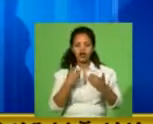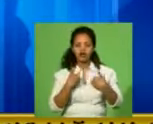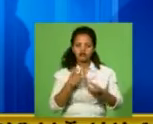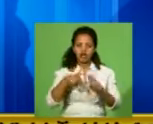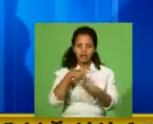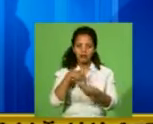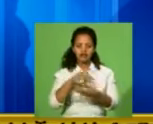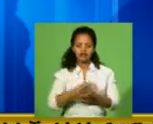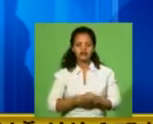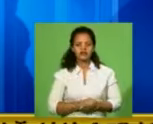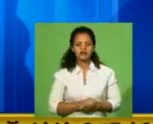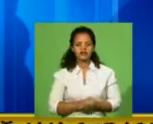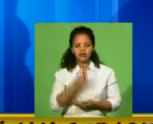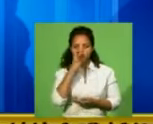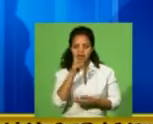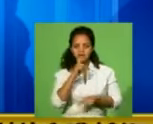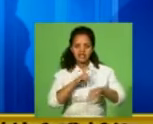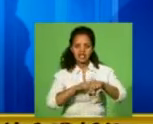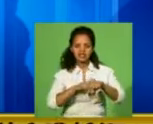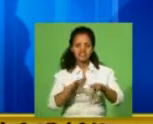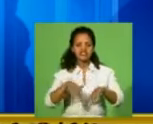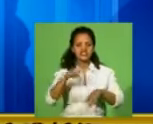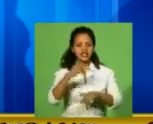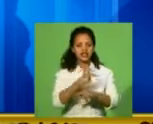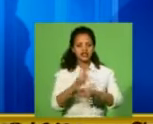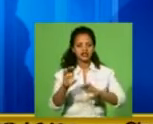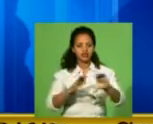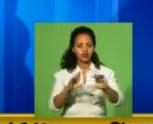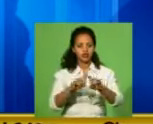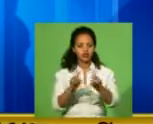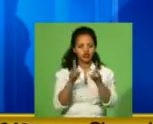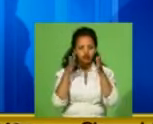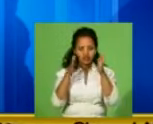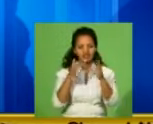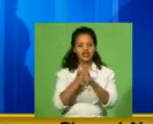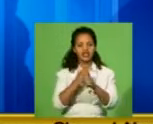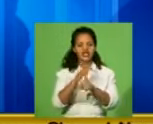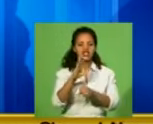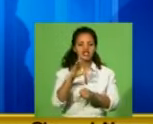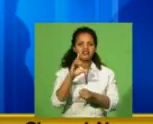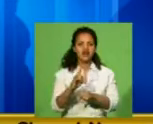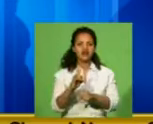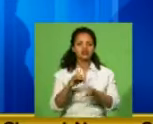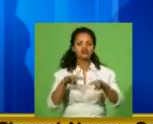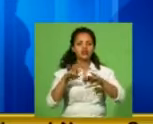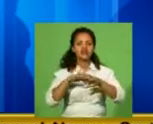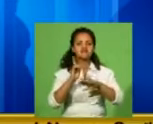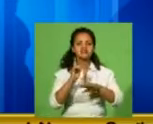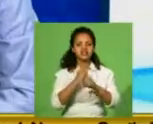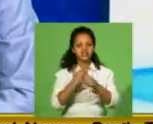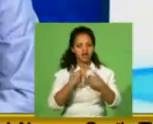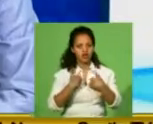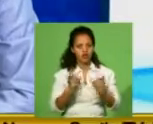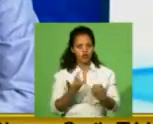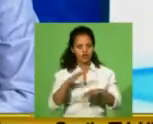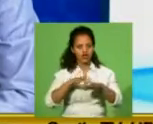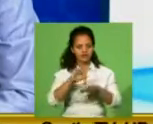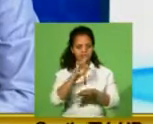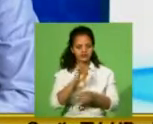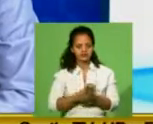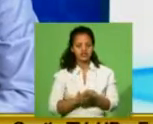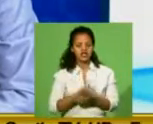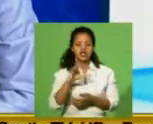ላይ በሚታይበት ሰዓት ላይ ከፍተኛ ጥንቃቄ ተደርጎ በልዩ ትኩረት ይሰራልና ከፋ ዞን ላይ ምንድን ነው እየተሰራ ያለው? አሁን ላይ እንግዲህ ከፋ ዞን